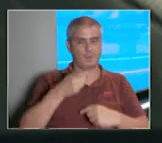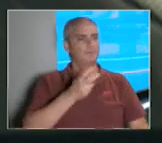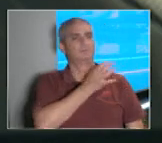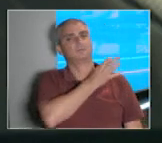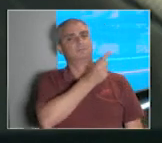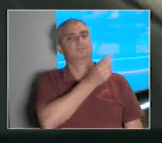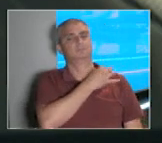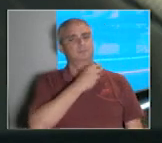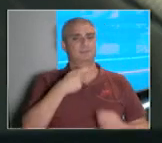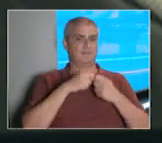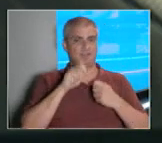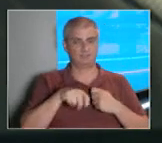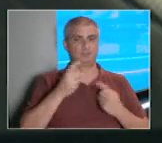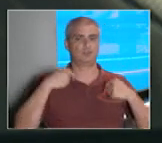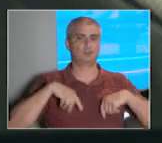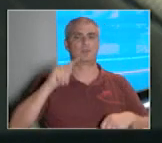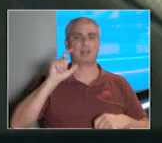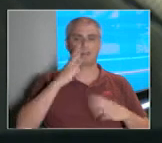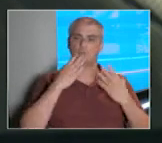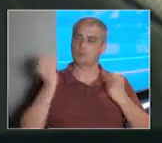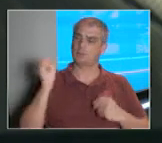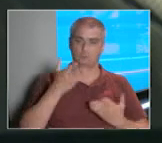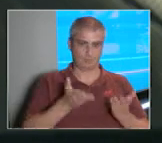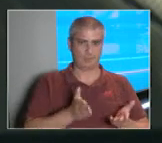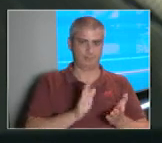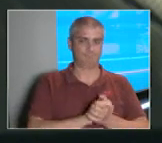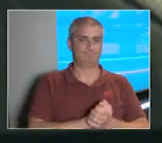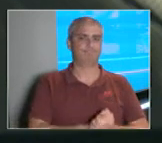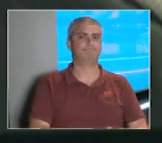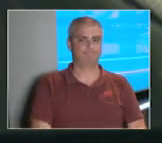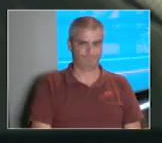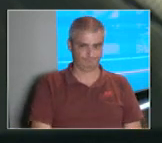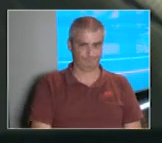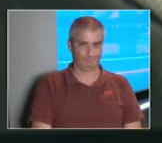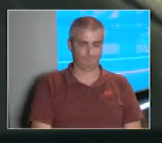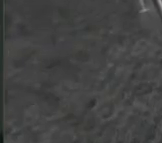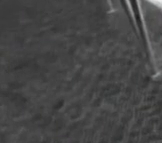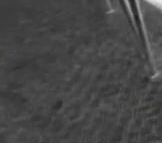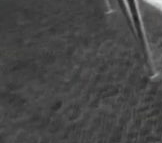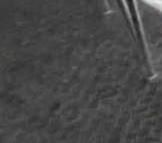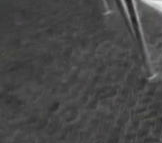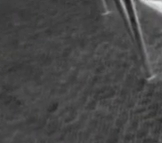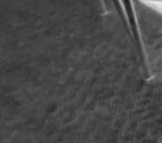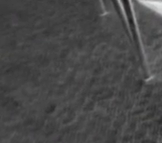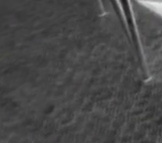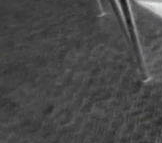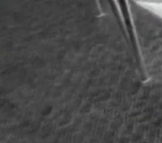משה בוגי יעלון, חבר כנסת, יושב ראש תלם, תודה רבה שבאת אלינו. תודה לכם. תודה רבה.